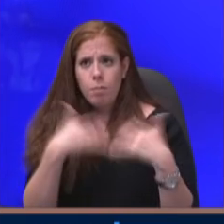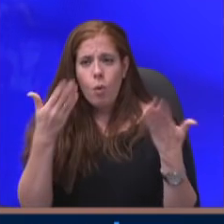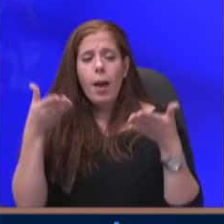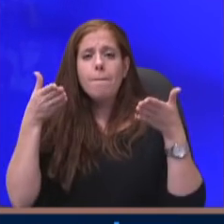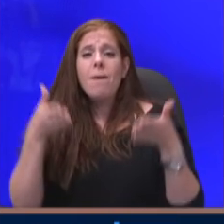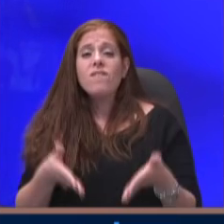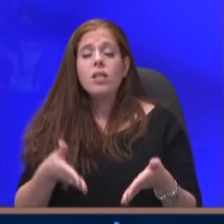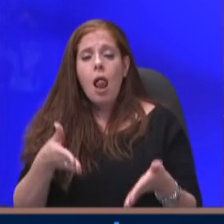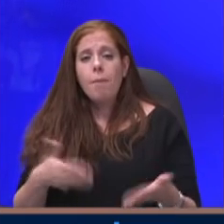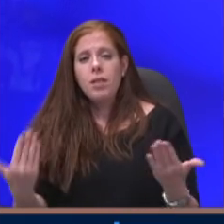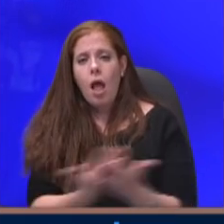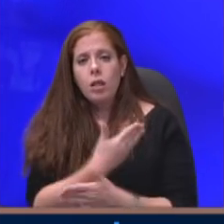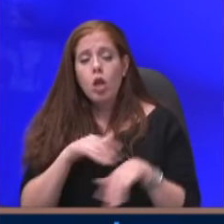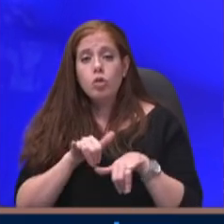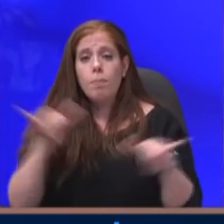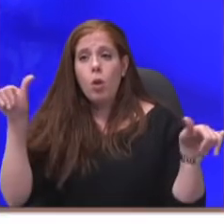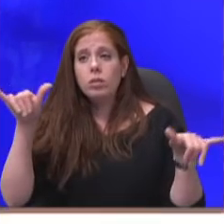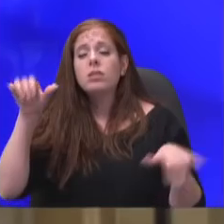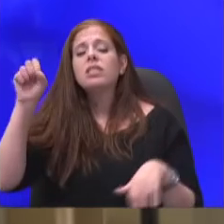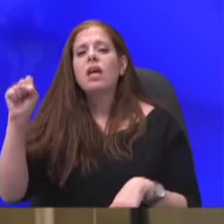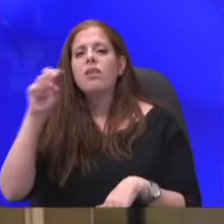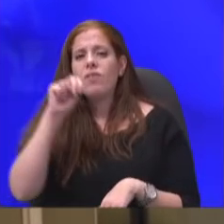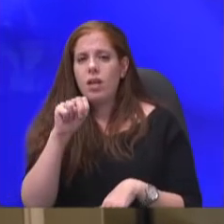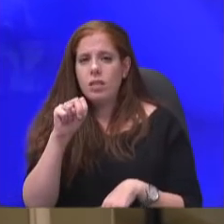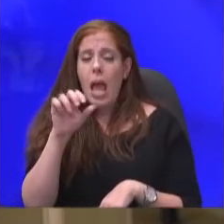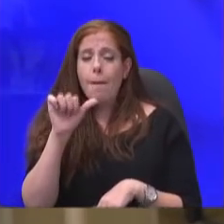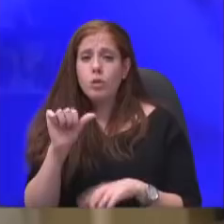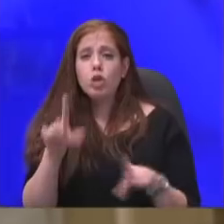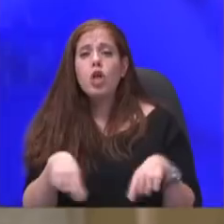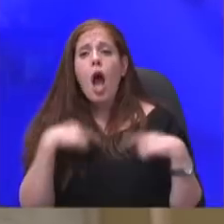סניה ונדיה אפשטיין, שחיו 5 עשורים יחד, גם התאמנו יחד.